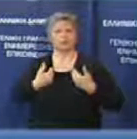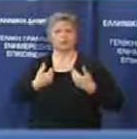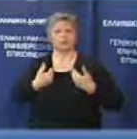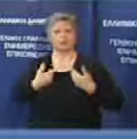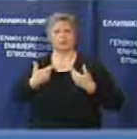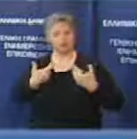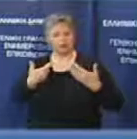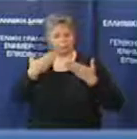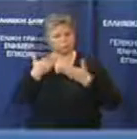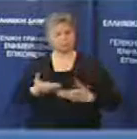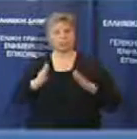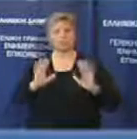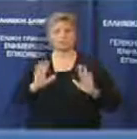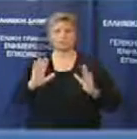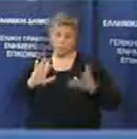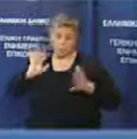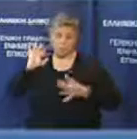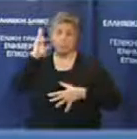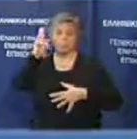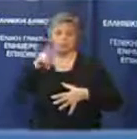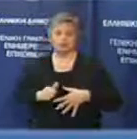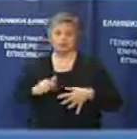δοκιμαστεί ποικίλο τρόπος και έχει αντέξει και πετύχει.